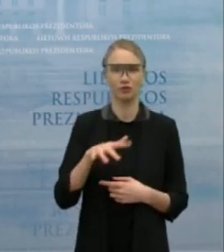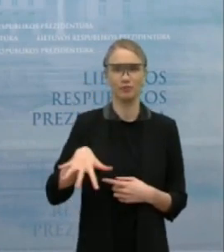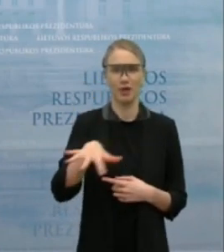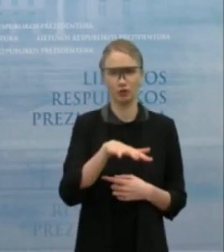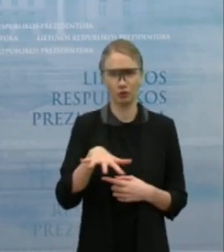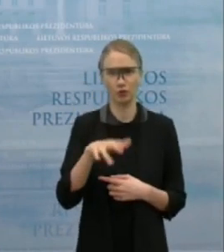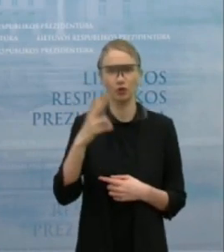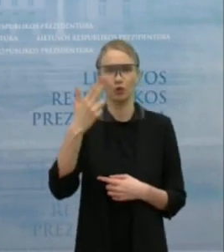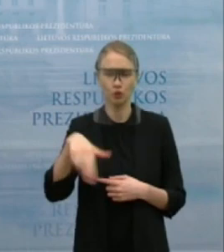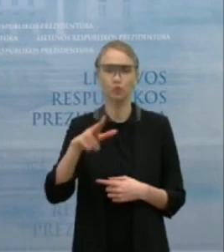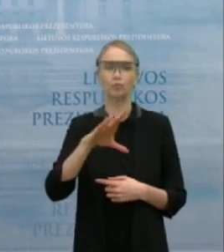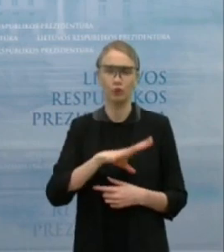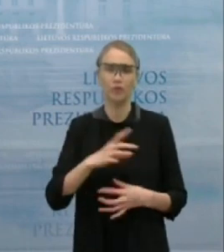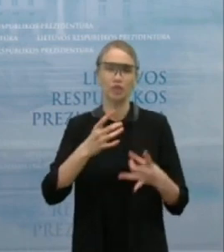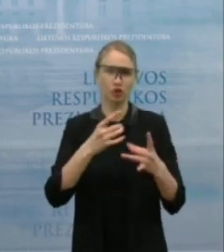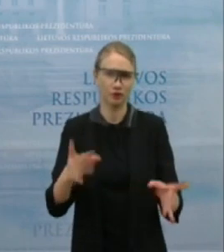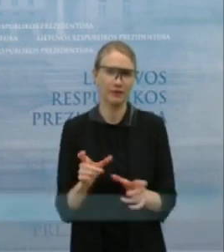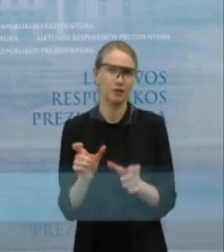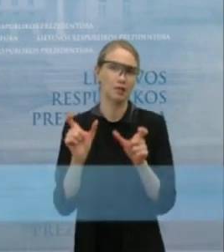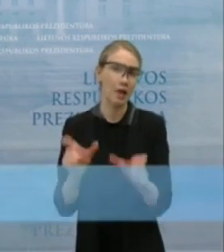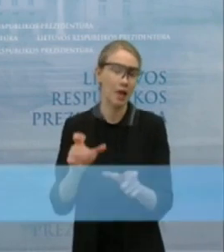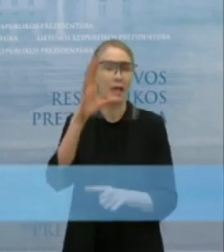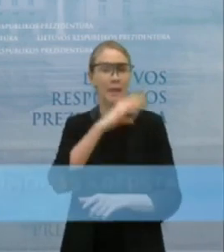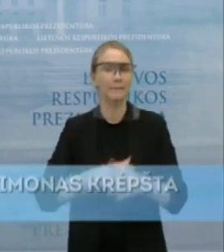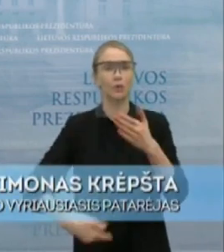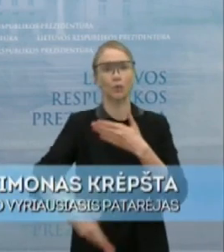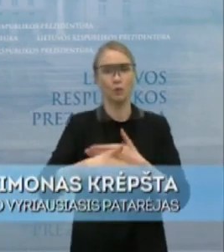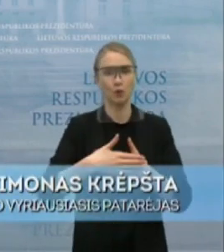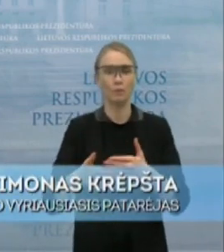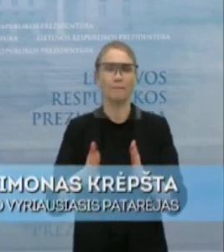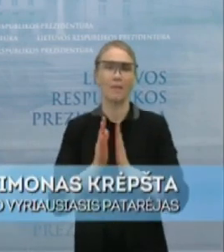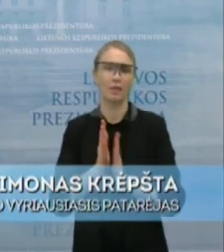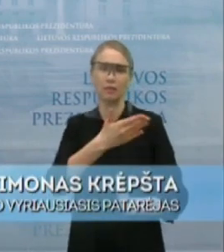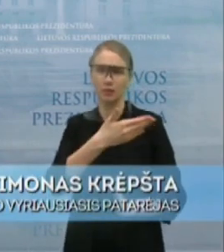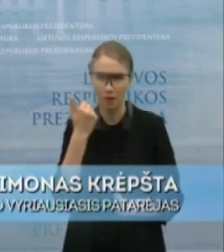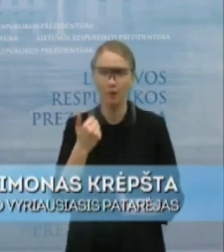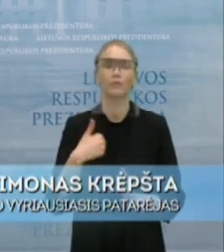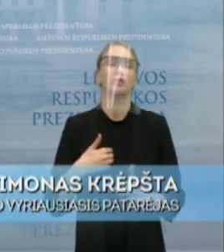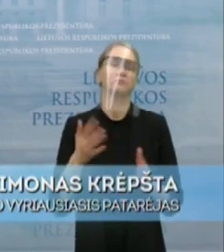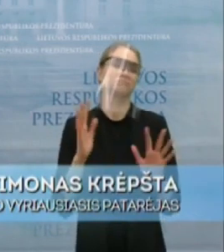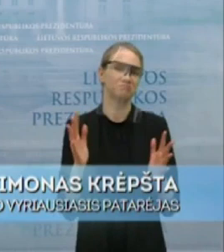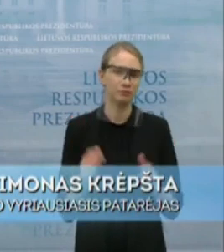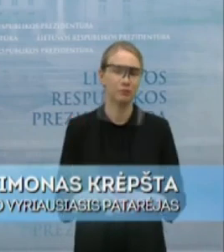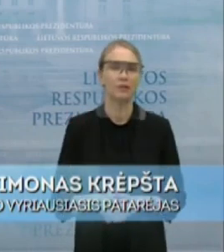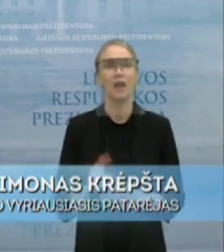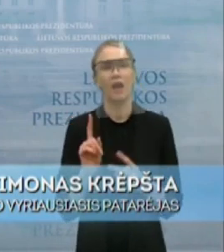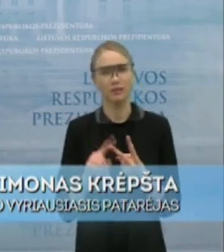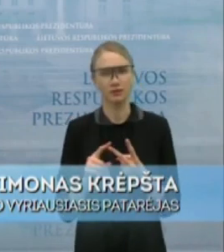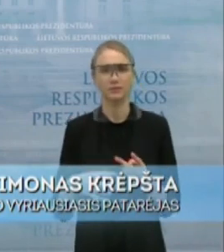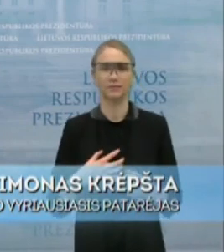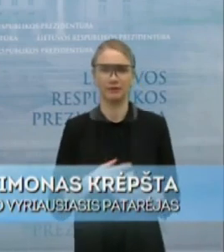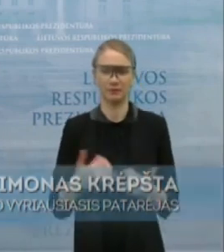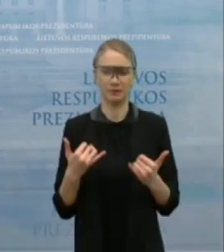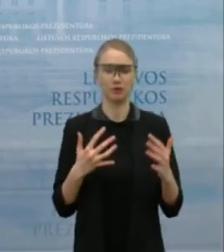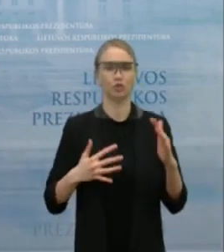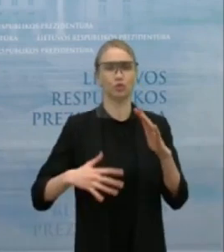už taikytus apribojimus šventiniu laikotarpiu ir nevykdytas pamaldas. Na, antras svarbus dalykas, kad šiuo atveju be